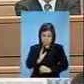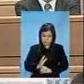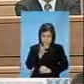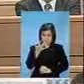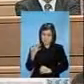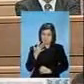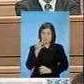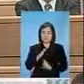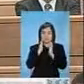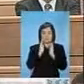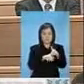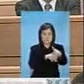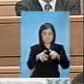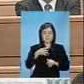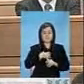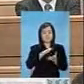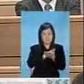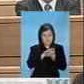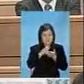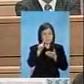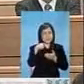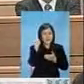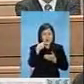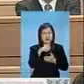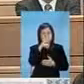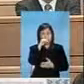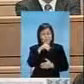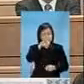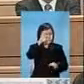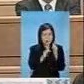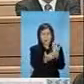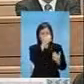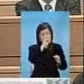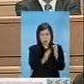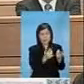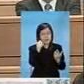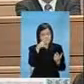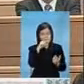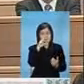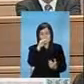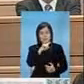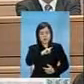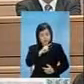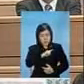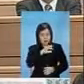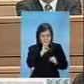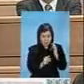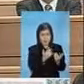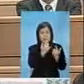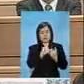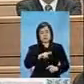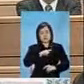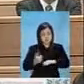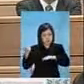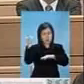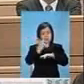อกว่าพี่น้องประชาชนต้องการสันติภาพแล้วใครล่ะครับที่พูดว่าเผาไปเลยพี่น้องผมรับผิดชอบเองเผาไปเลยพี่น้องผมได้เป็นรัฐ